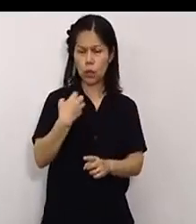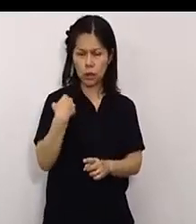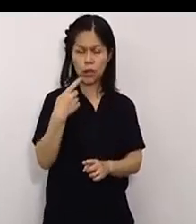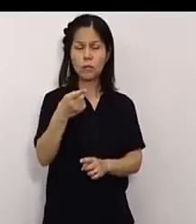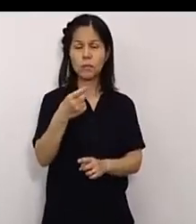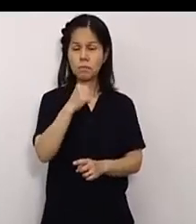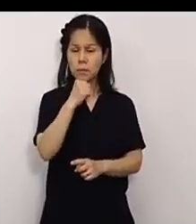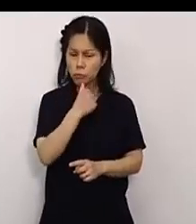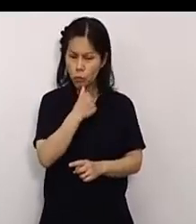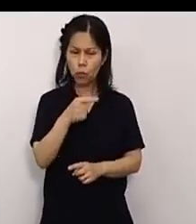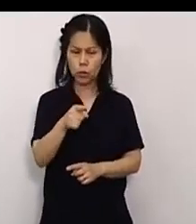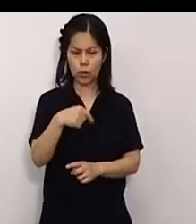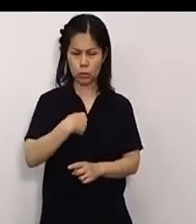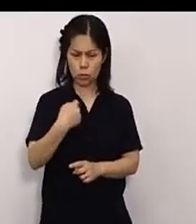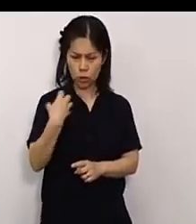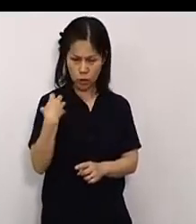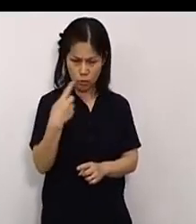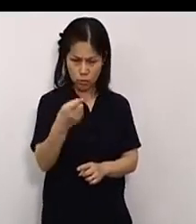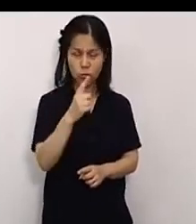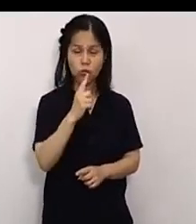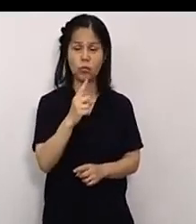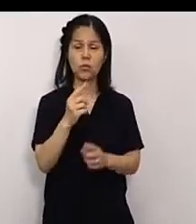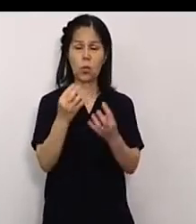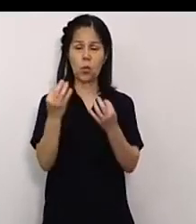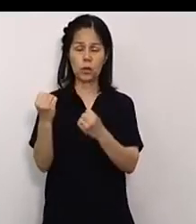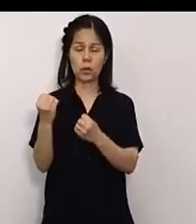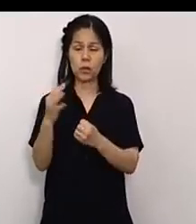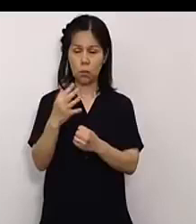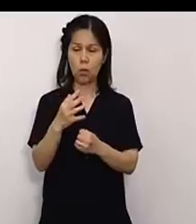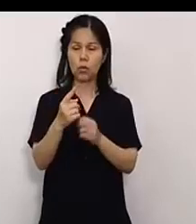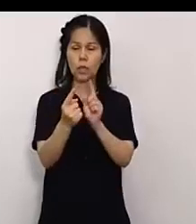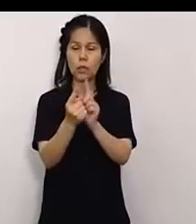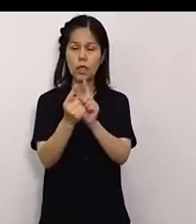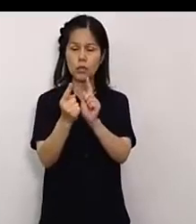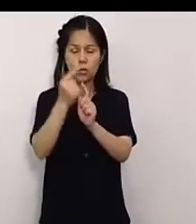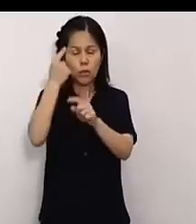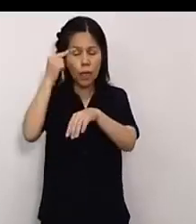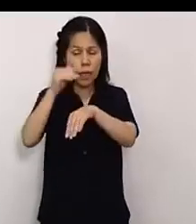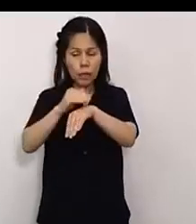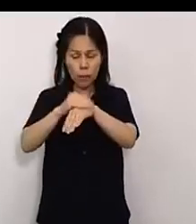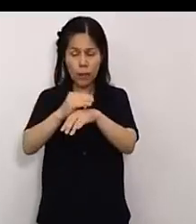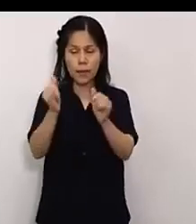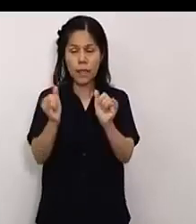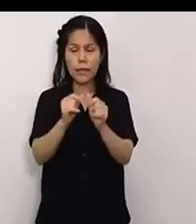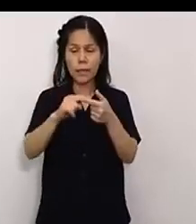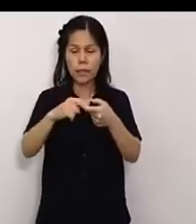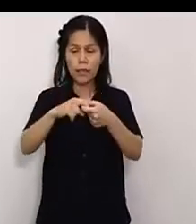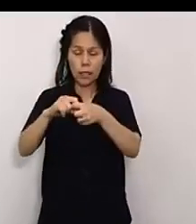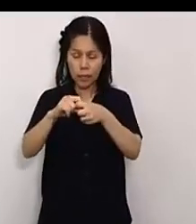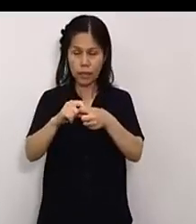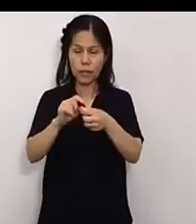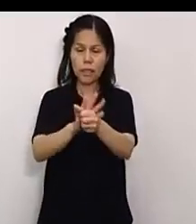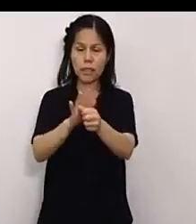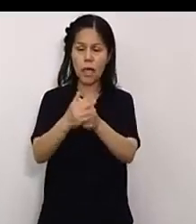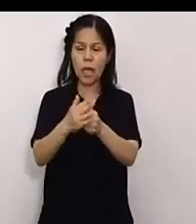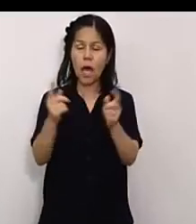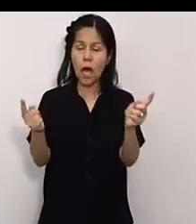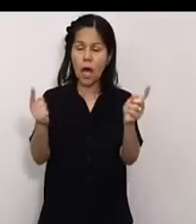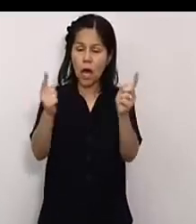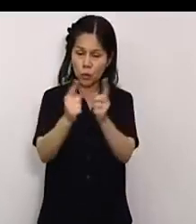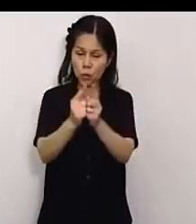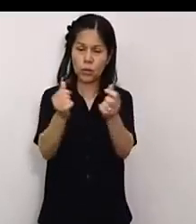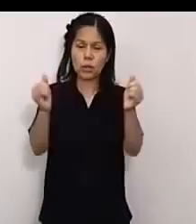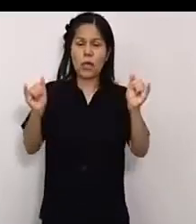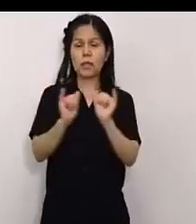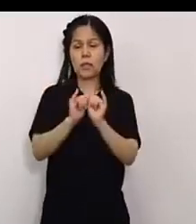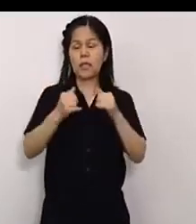任が押し付けられる社会だったと。それに対抗する概念っていうのは社会的連帯とか支え合う社会だと思います